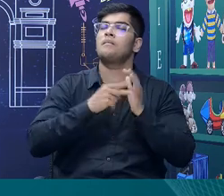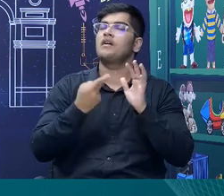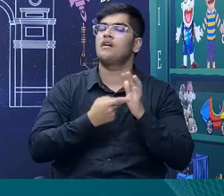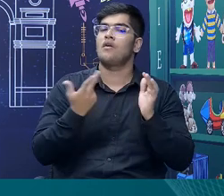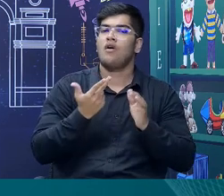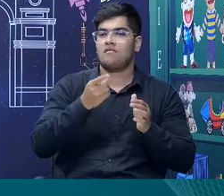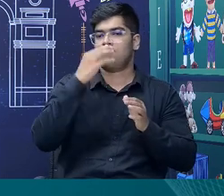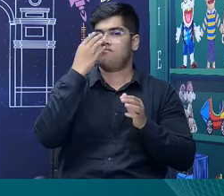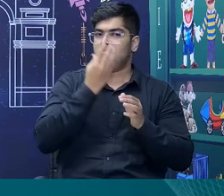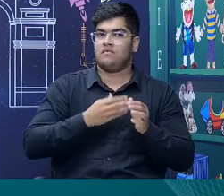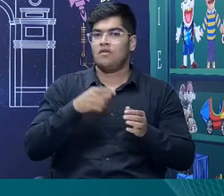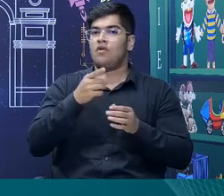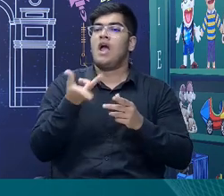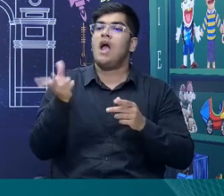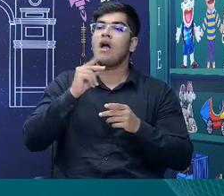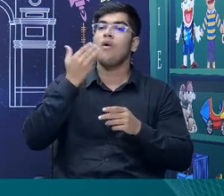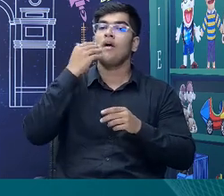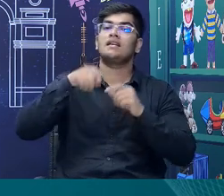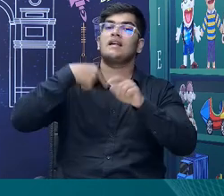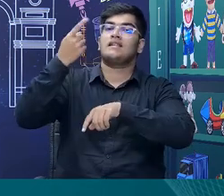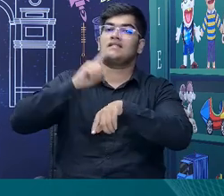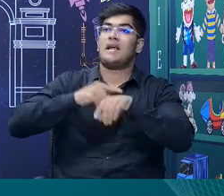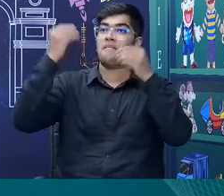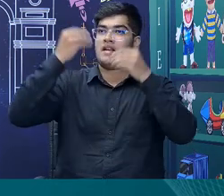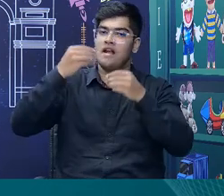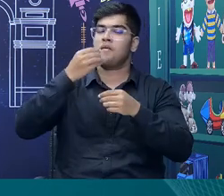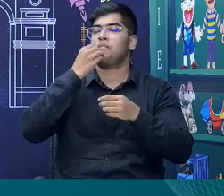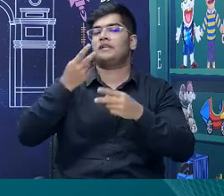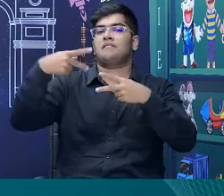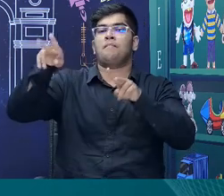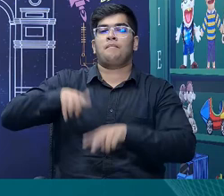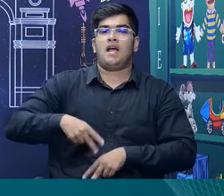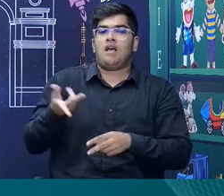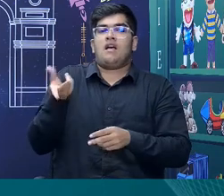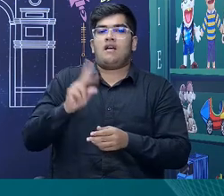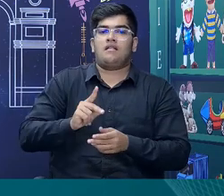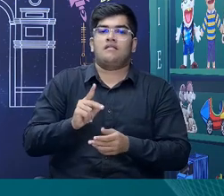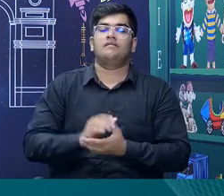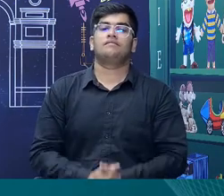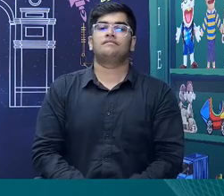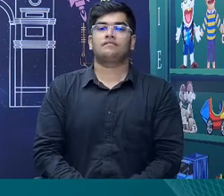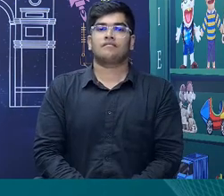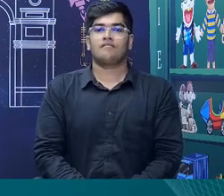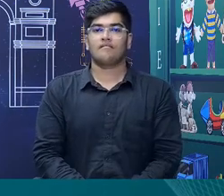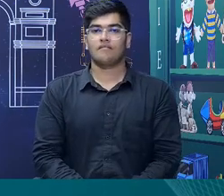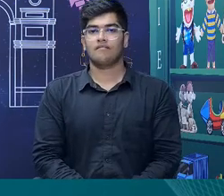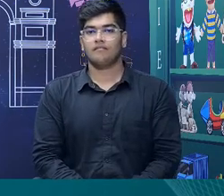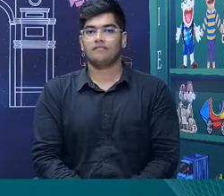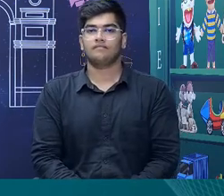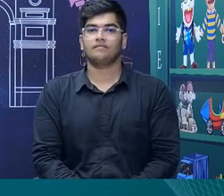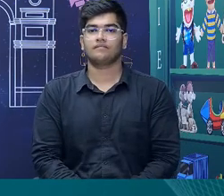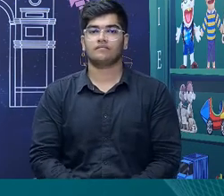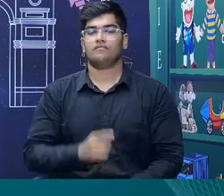फिर हमारे लिए खुशियां लेक आई प्रोस्पेरिटी लेक आई इसलिए कहा जाता है बिल्कुल जी